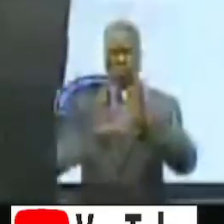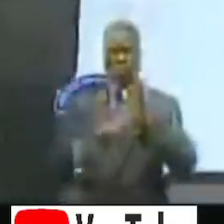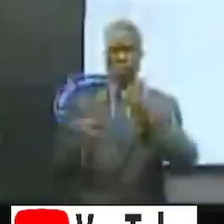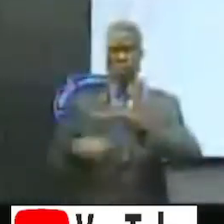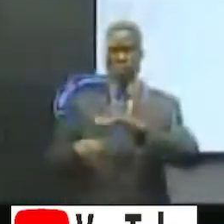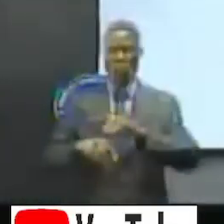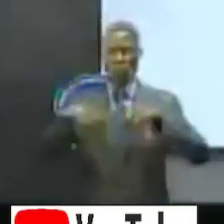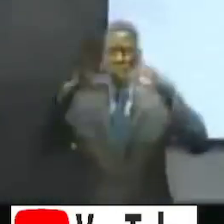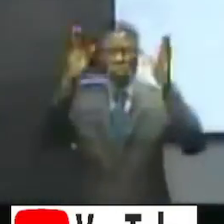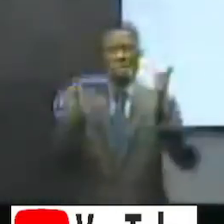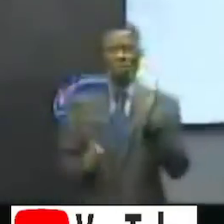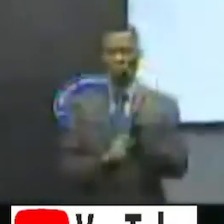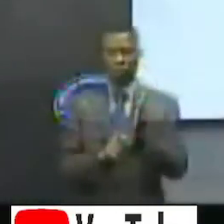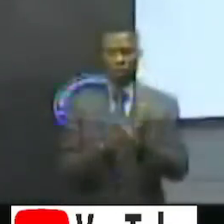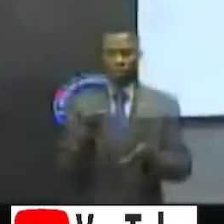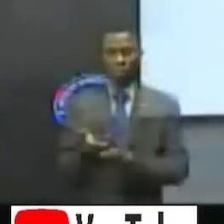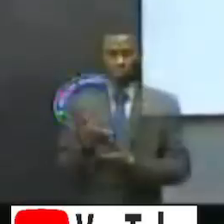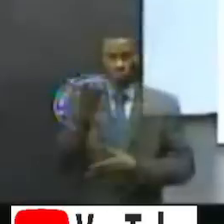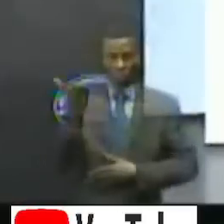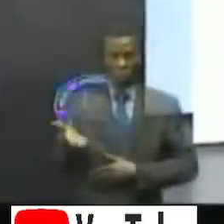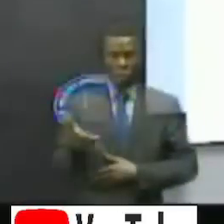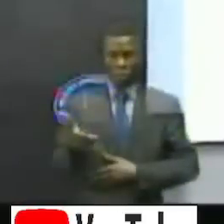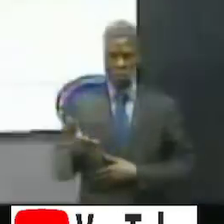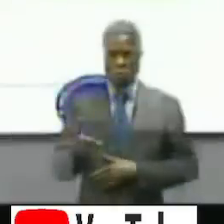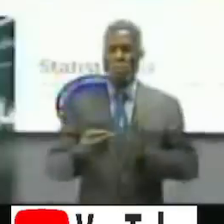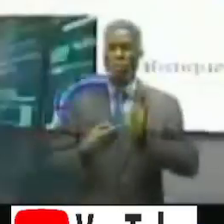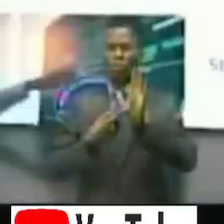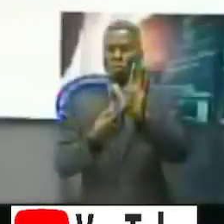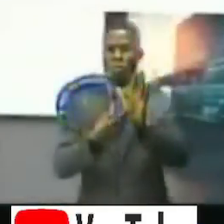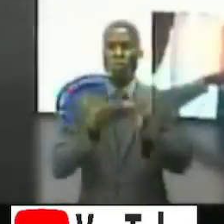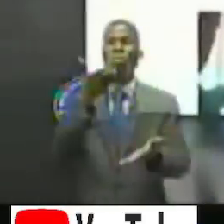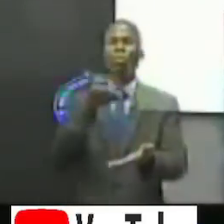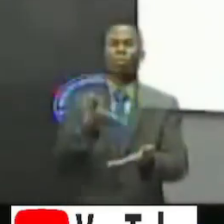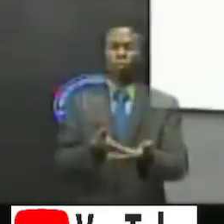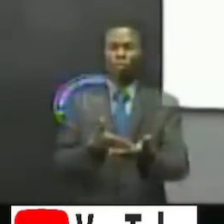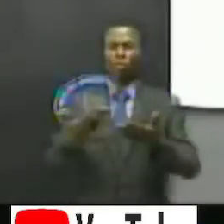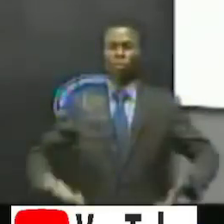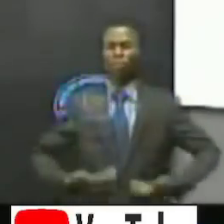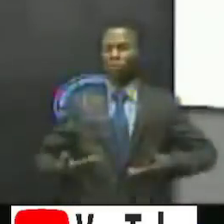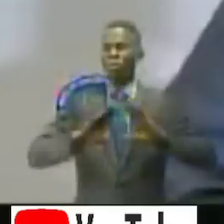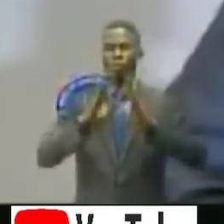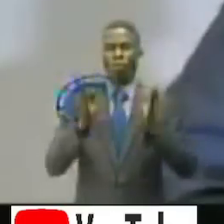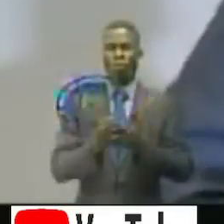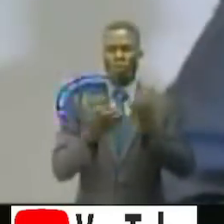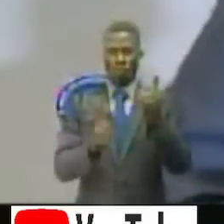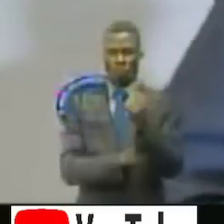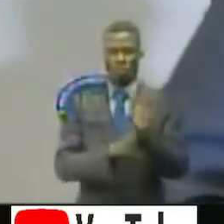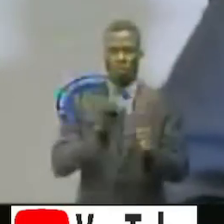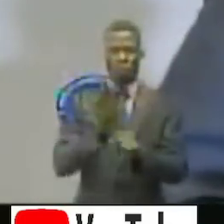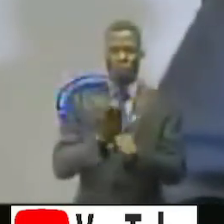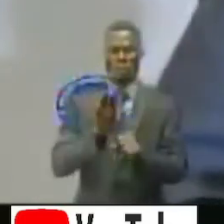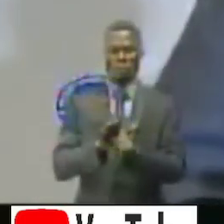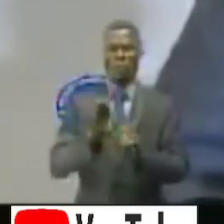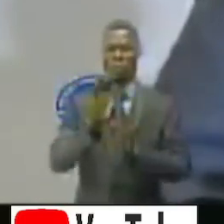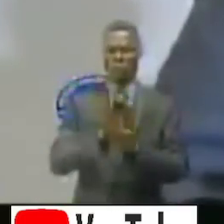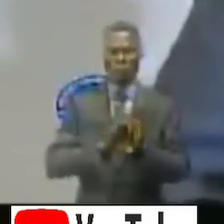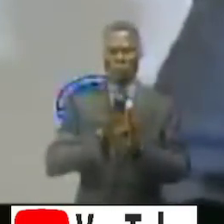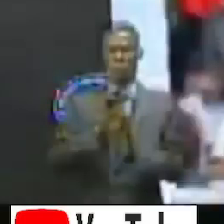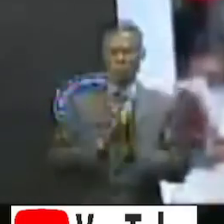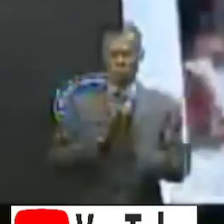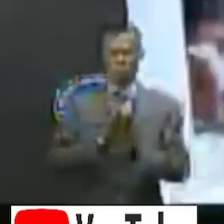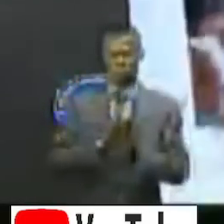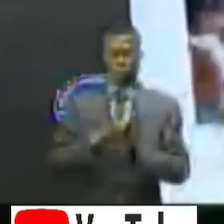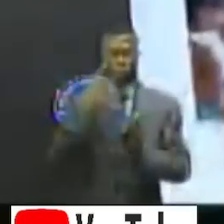Il s'est de signaler que sur place, une démonstration a été faite au plaisir de tous, car nombre de convives ont dû revoir